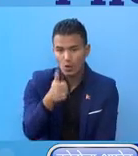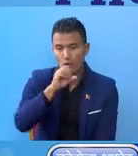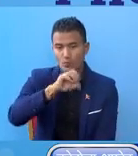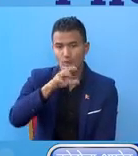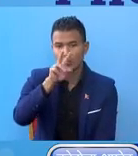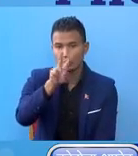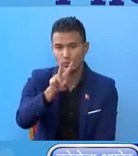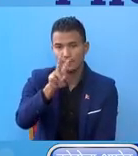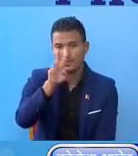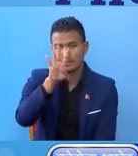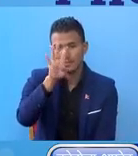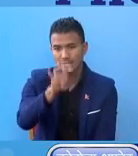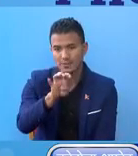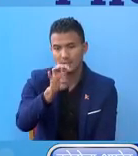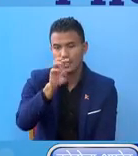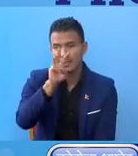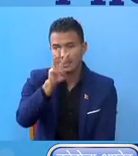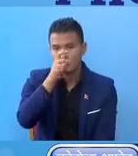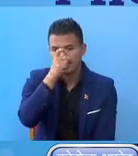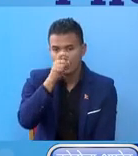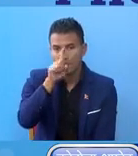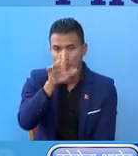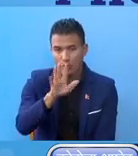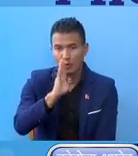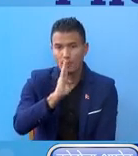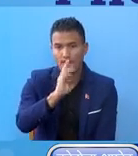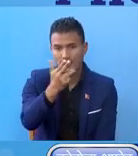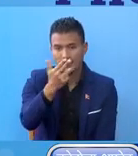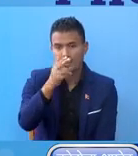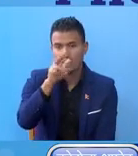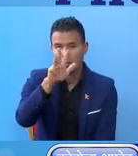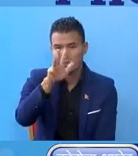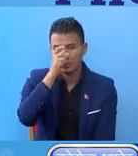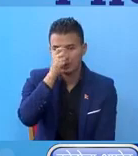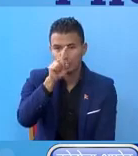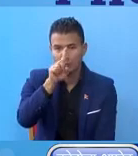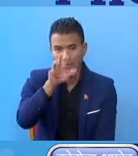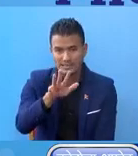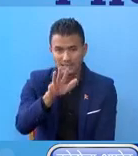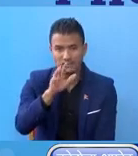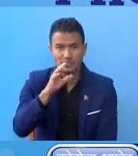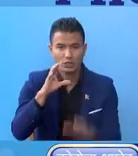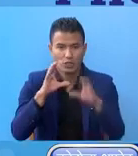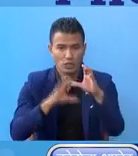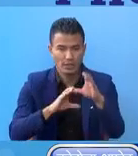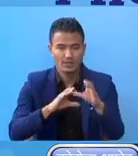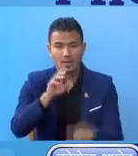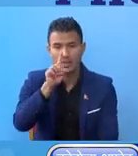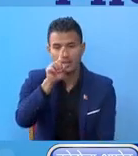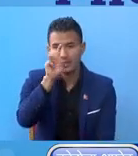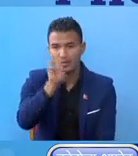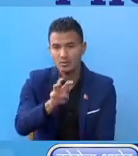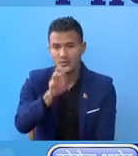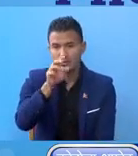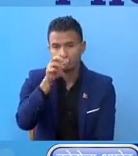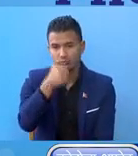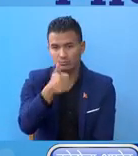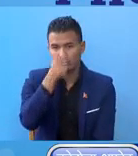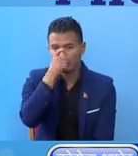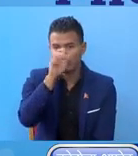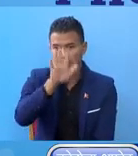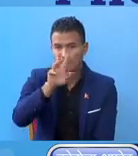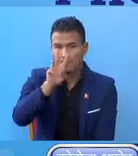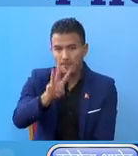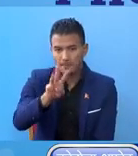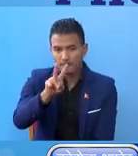प्रदेश दुईमा 4315, बागमती प्रदेशमा 919, गण्डकी प्रदेशमा 1652,